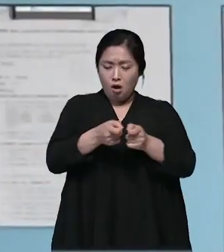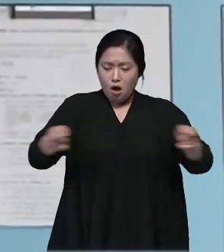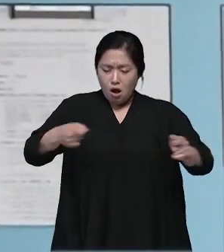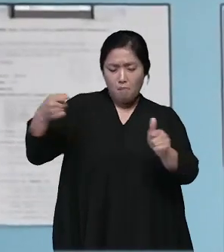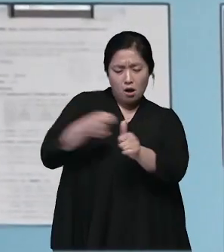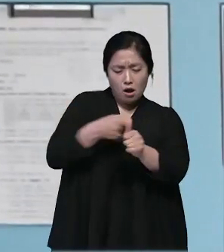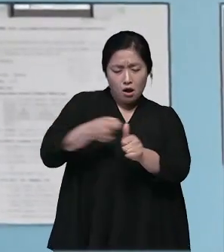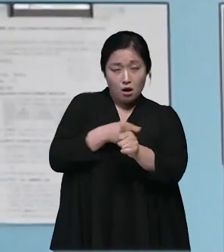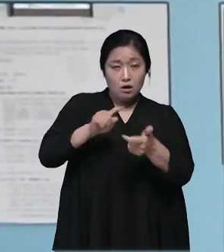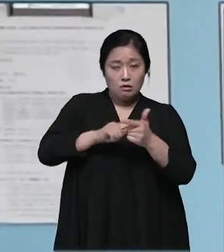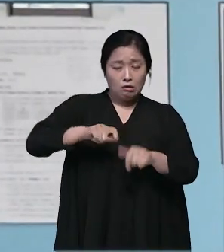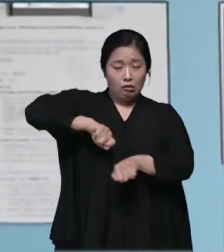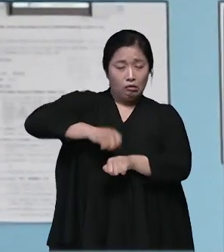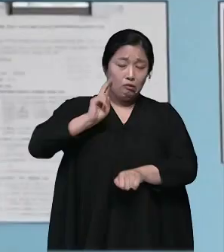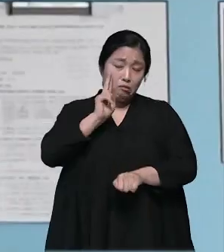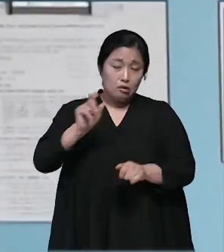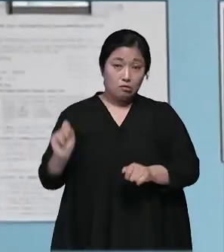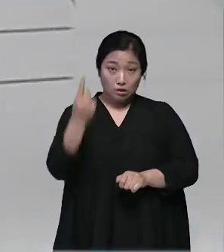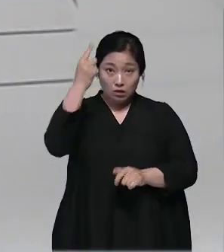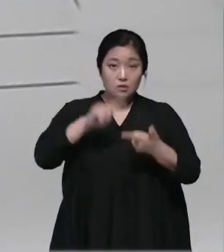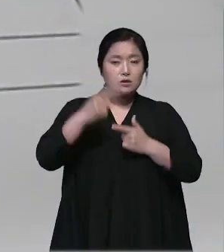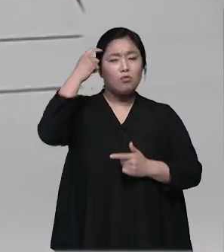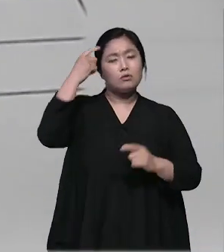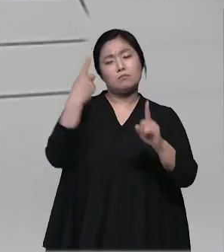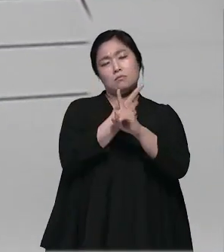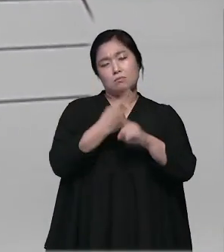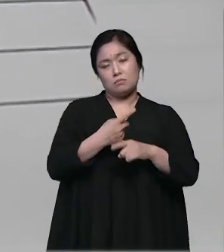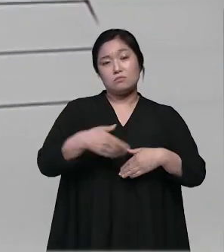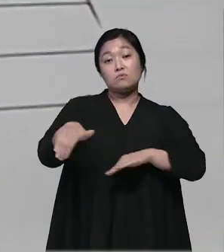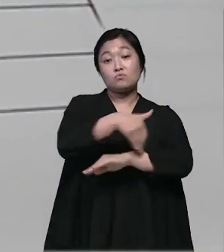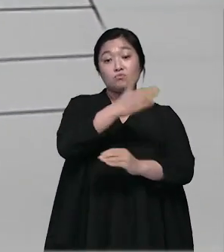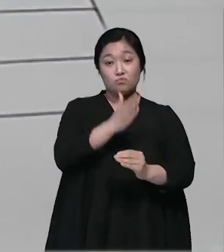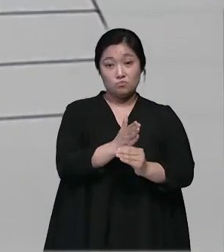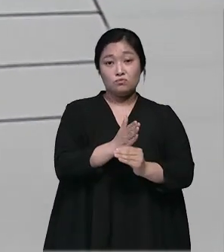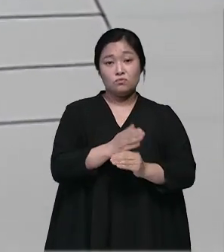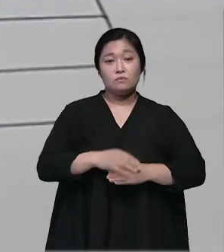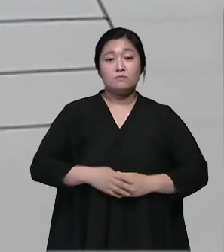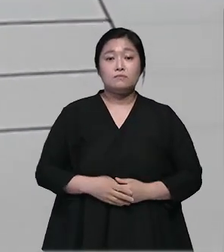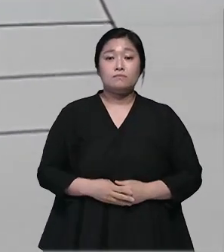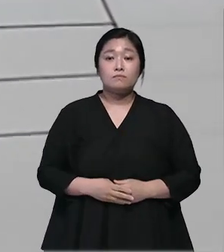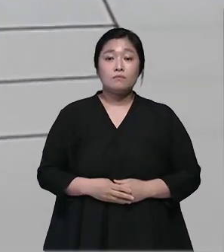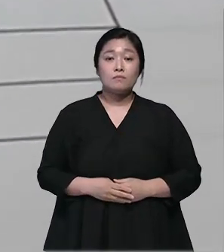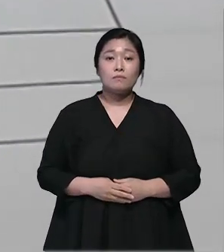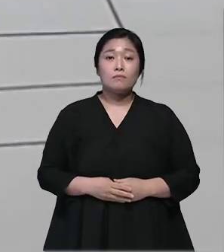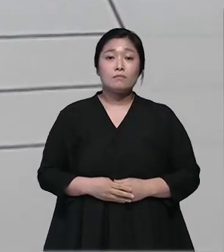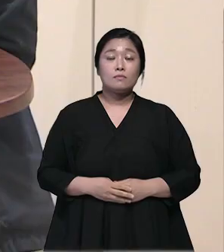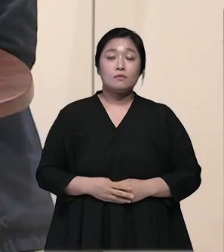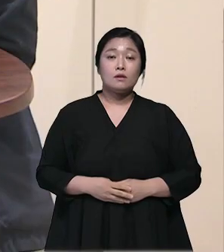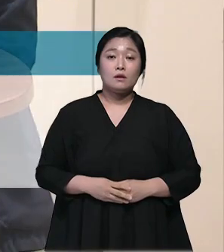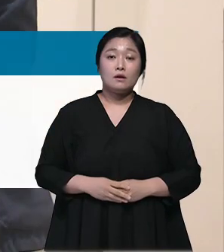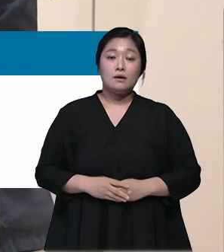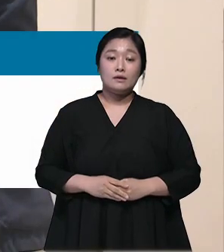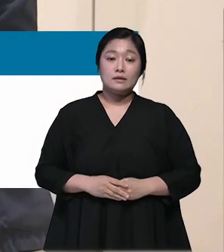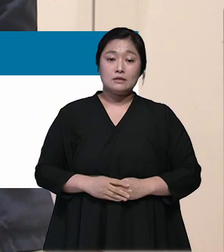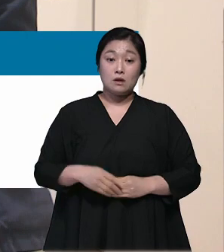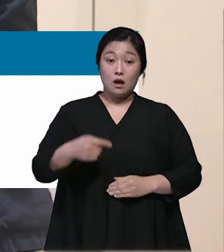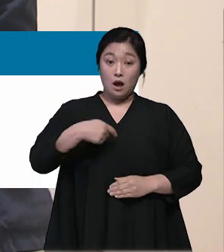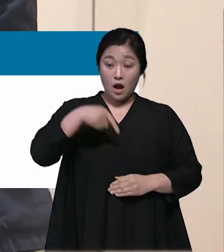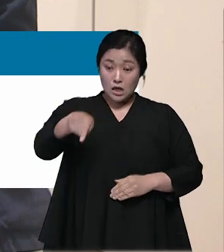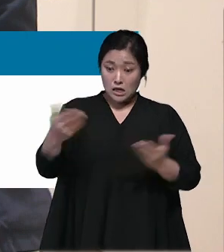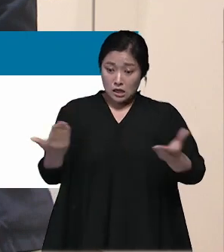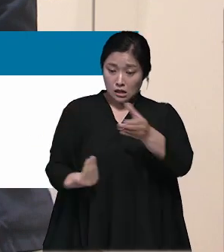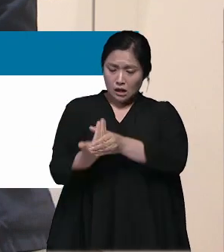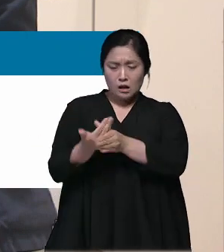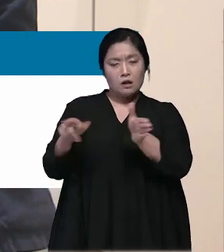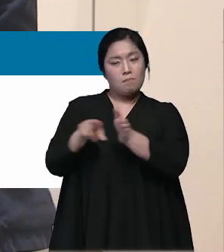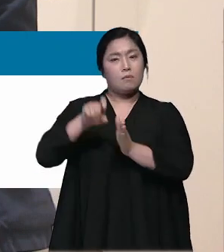장기간 계속된 폭행과 가혹행위로 정신과 치료까지 받고 있습니다. 그런 일이 있을 수 있다는 게 제가 믿겨지지도